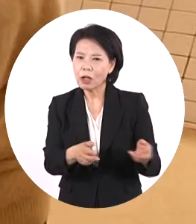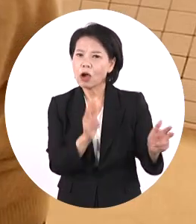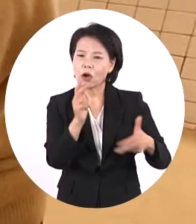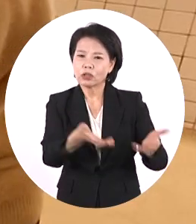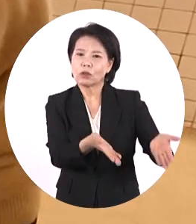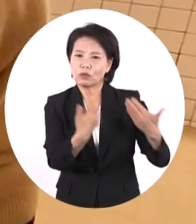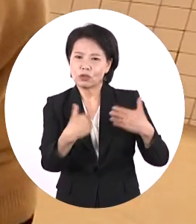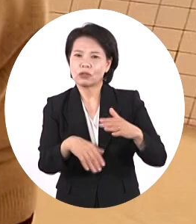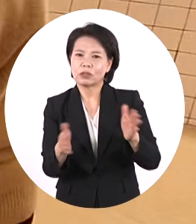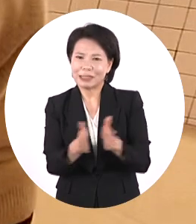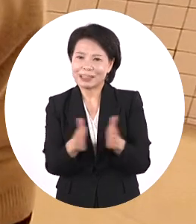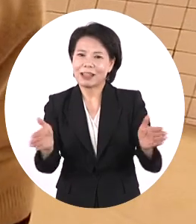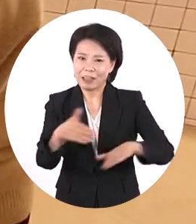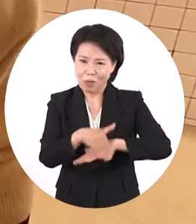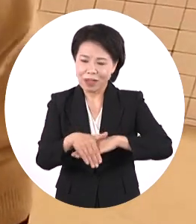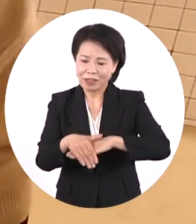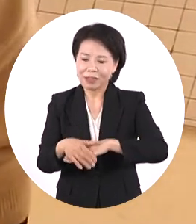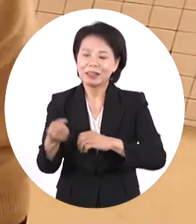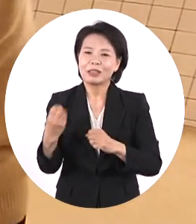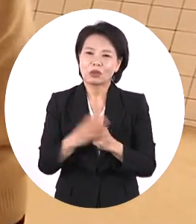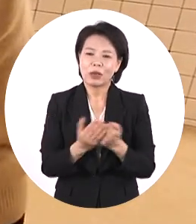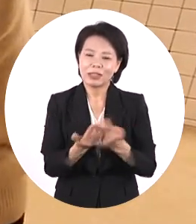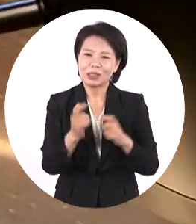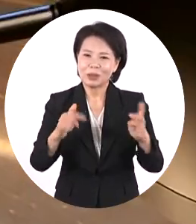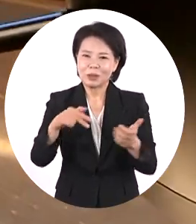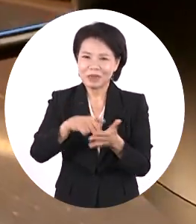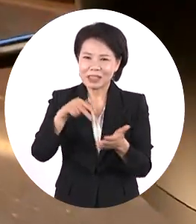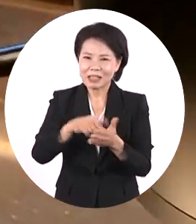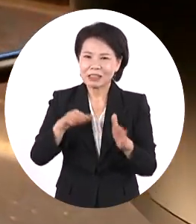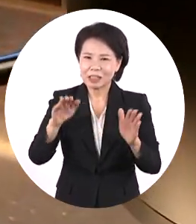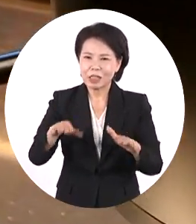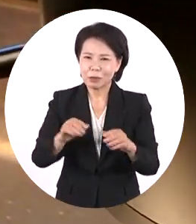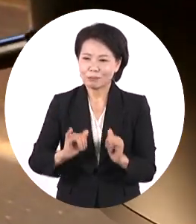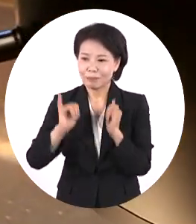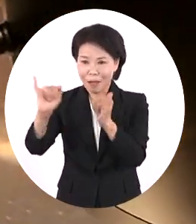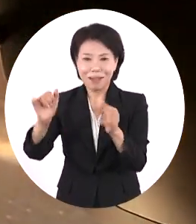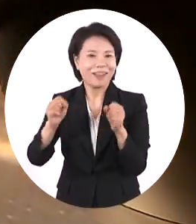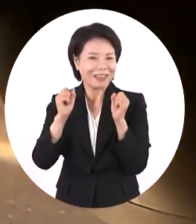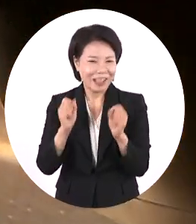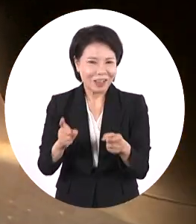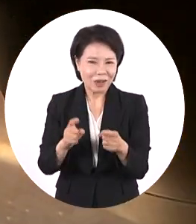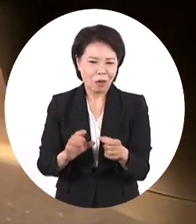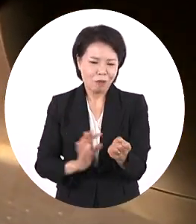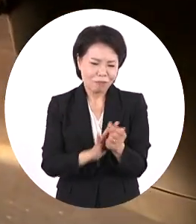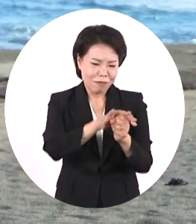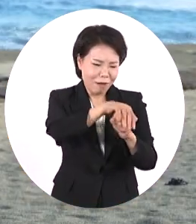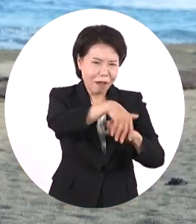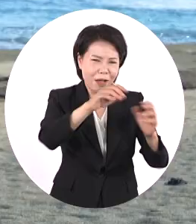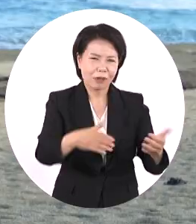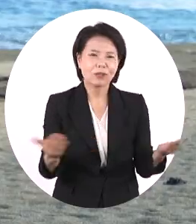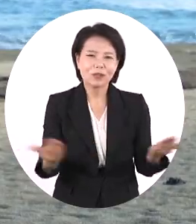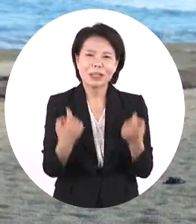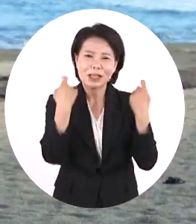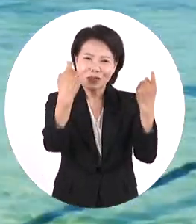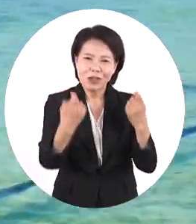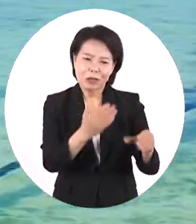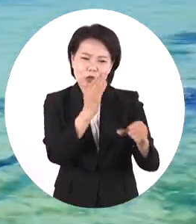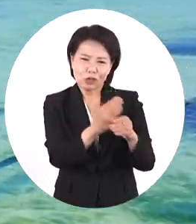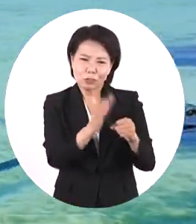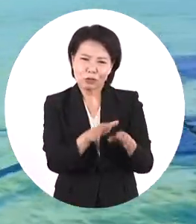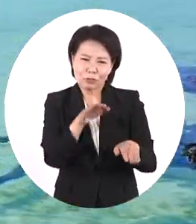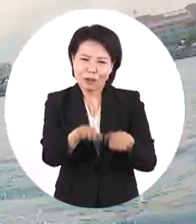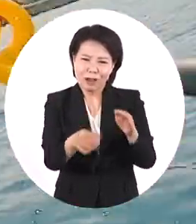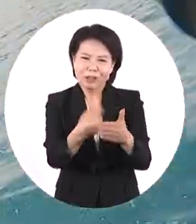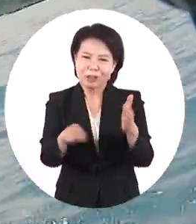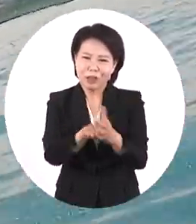기업 유치를 본격화했는데요. 제주도는 이번 수상을 계기로 글로벌 워케이션 허브로